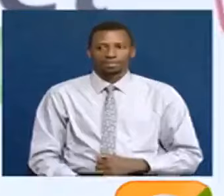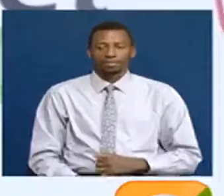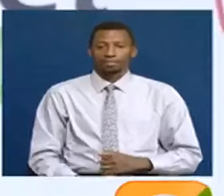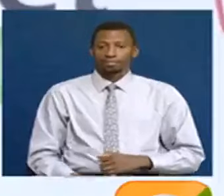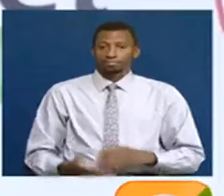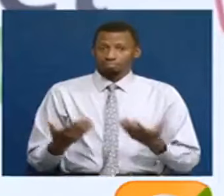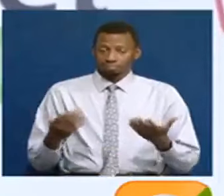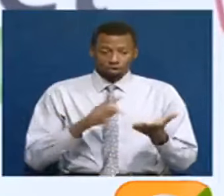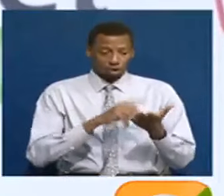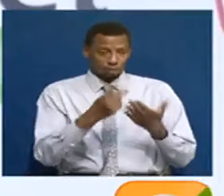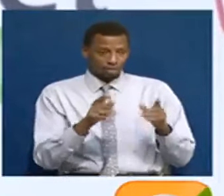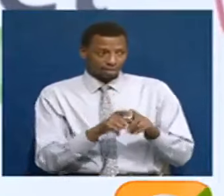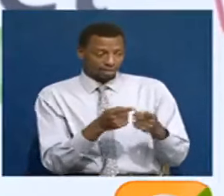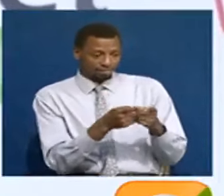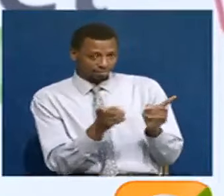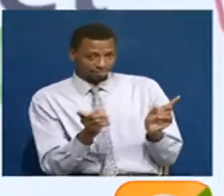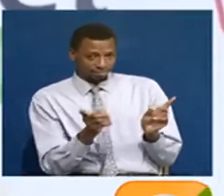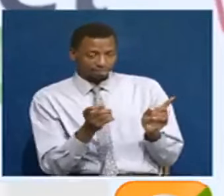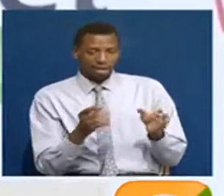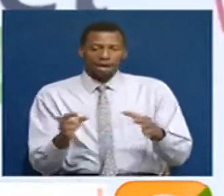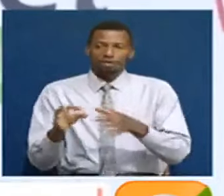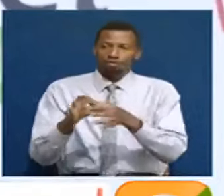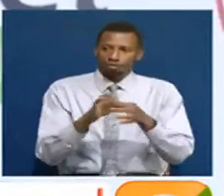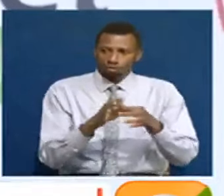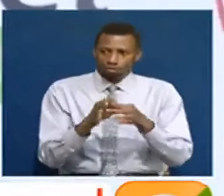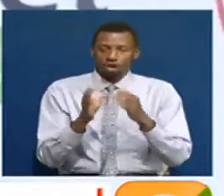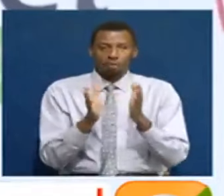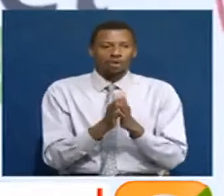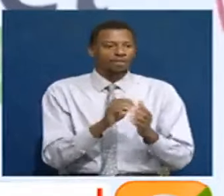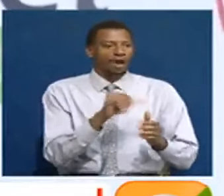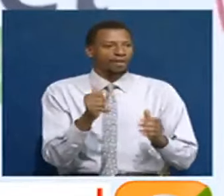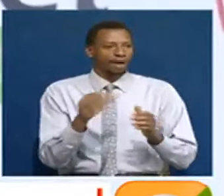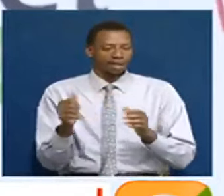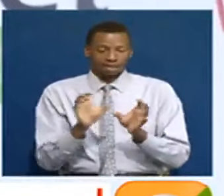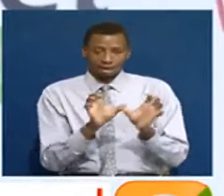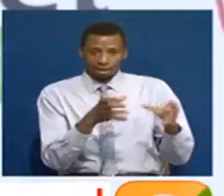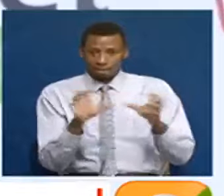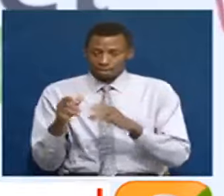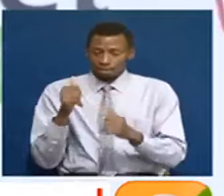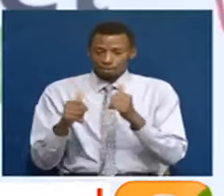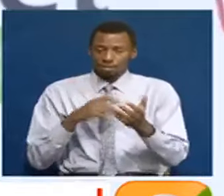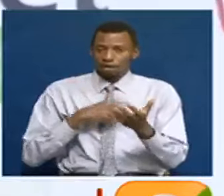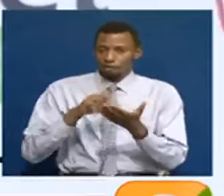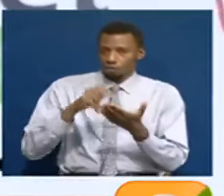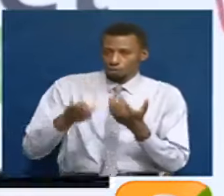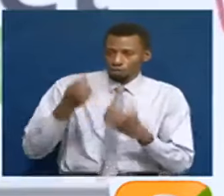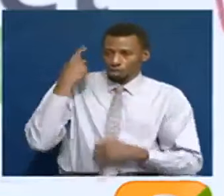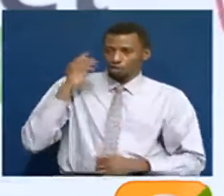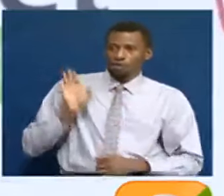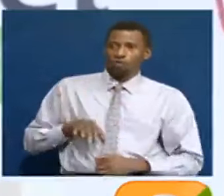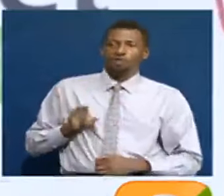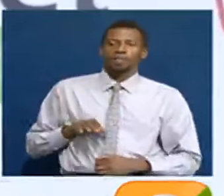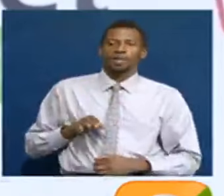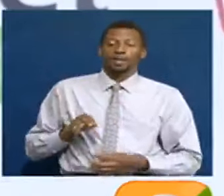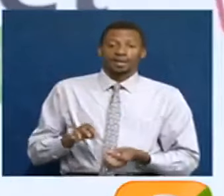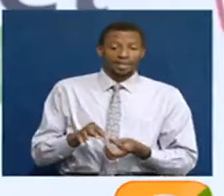ya miradi kama hizo na kuunganisha na kampuni zinginezo ambazo zina miradi za wanawake